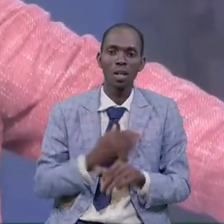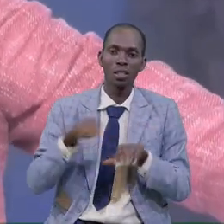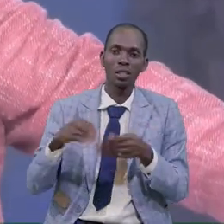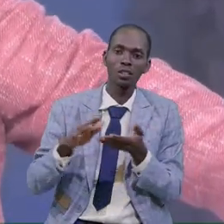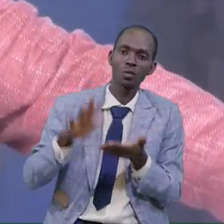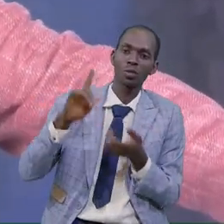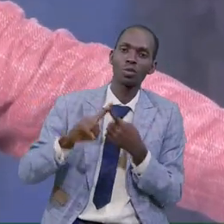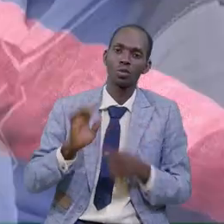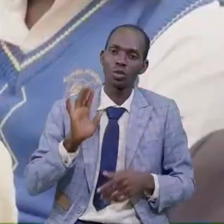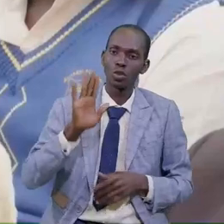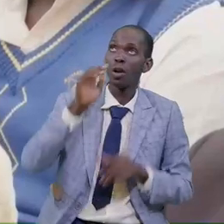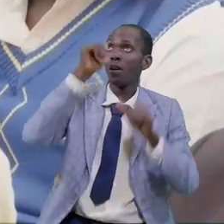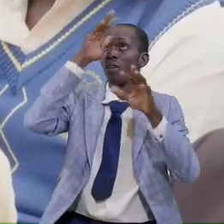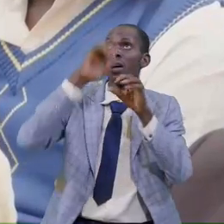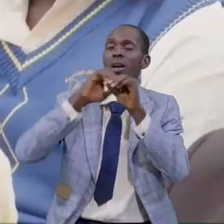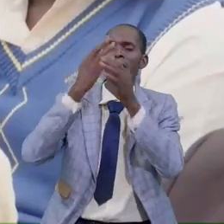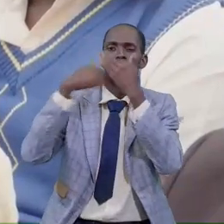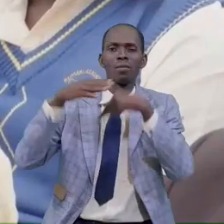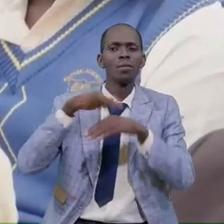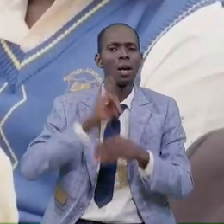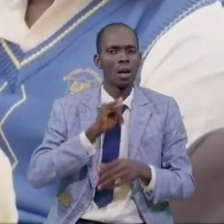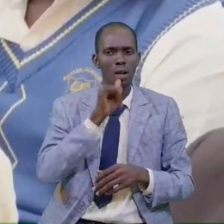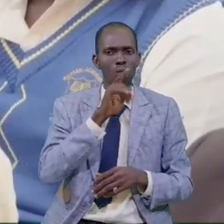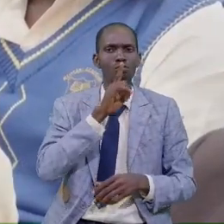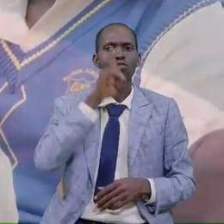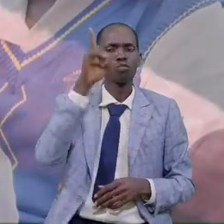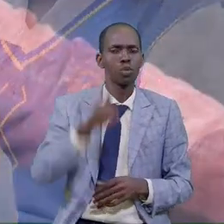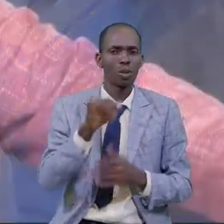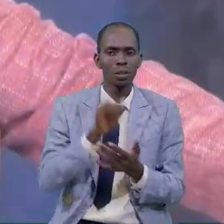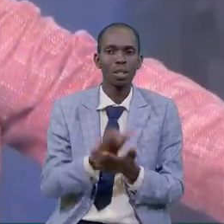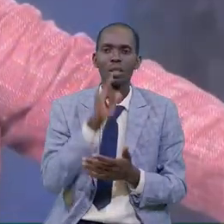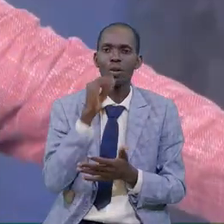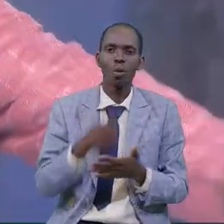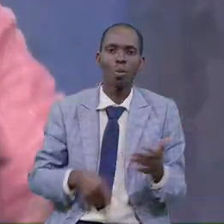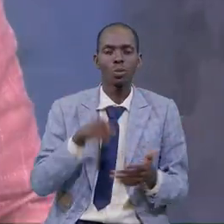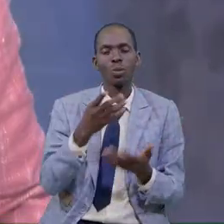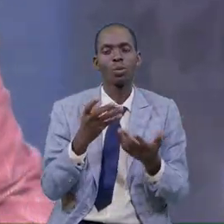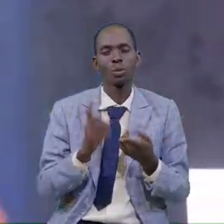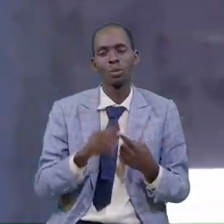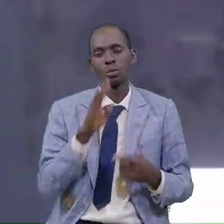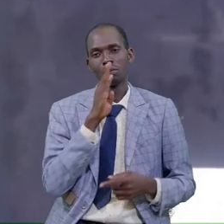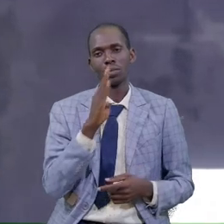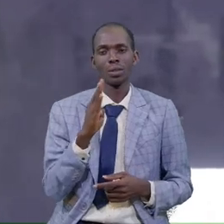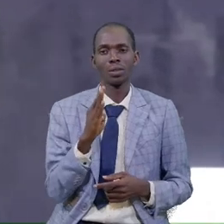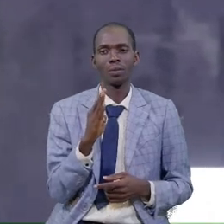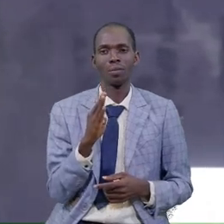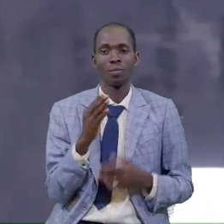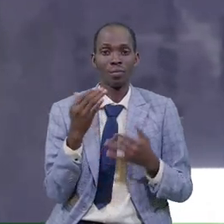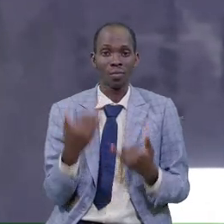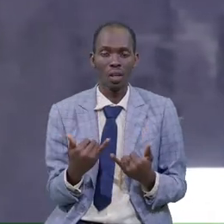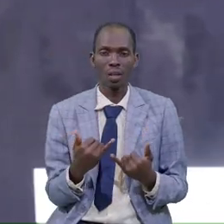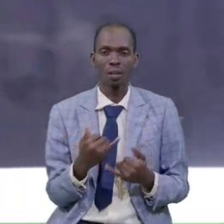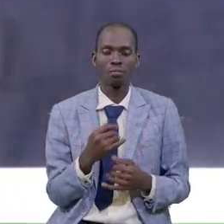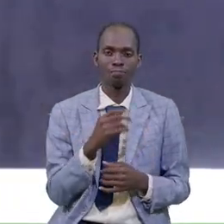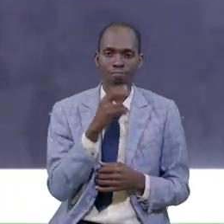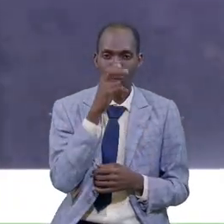cieux. Et je suis sûr que c'est ce que vous voulez être. J'ai dit, je suis sûr que c'est ce que vous voulez être. Alors la tête baissée,